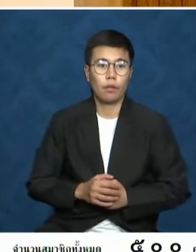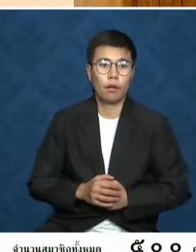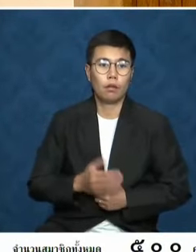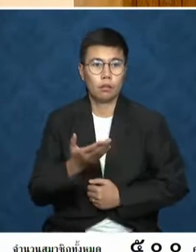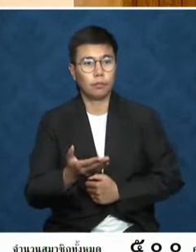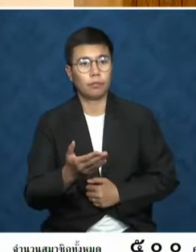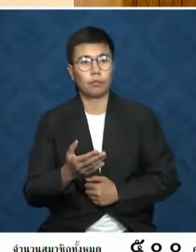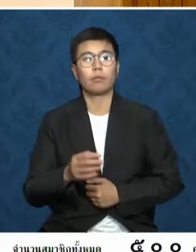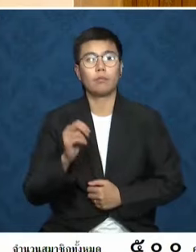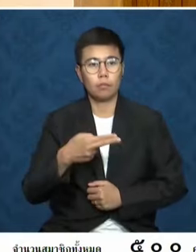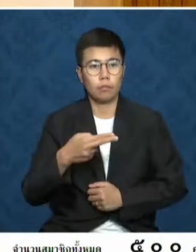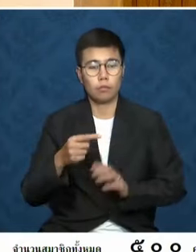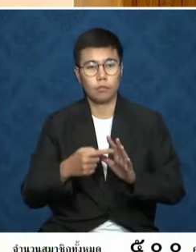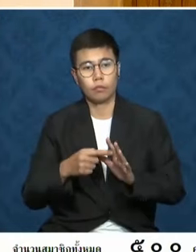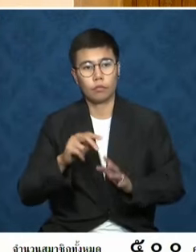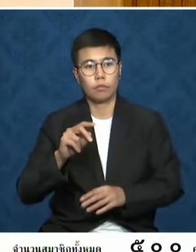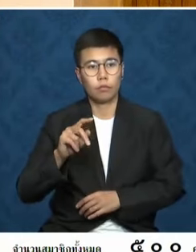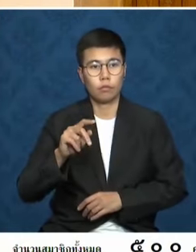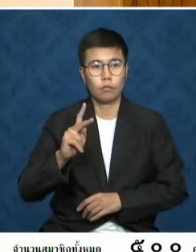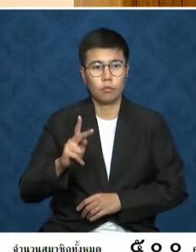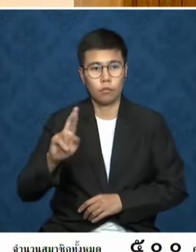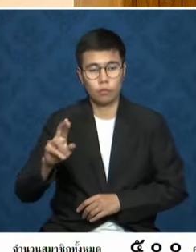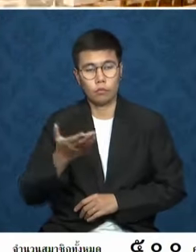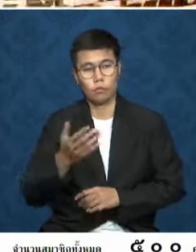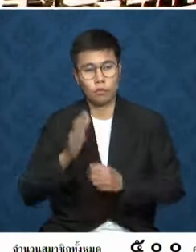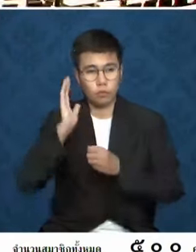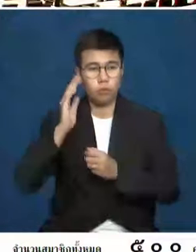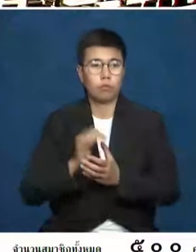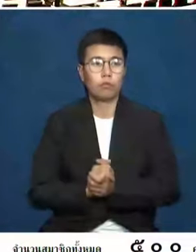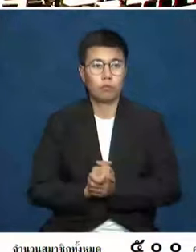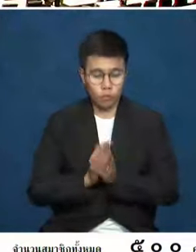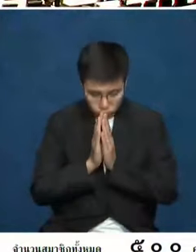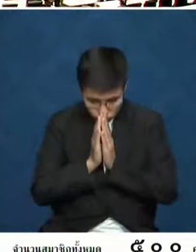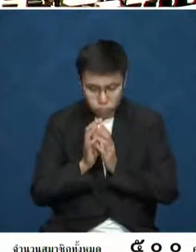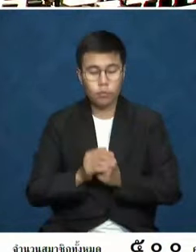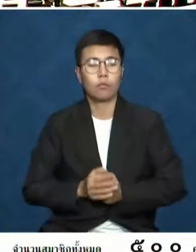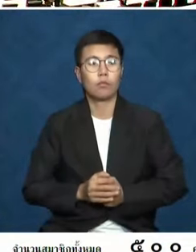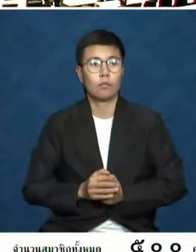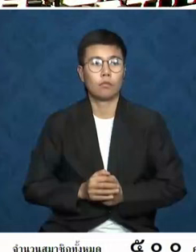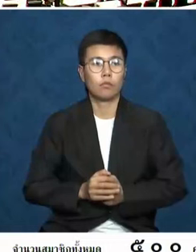เชิญท่านถากรตัสิทษ์